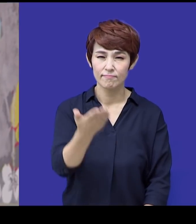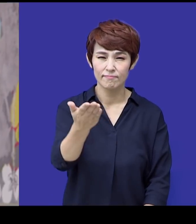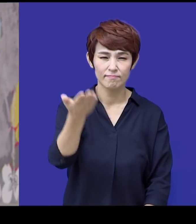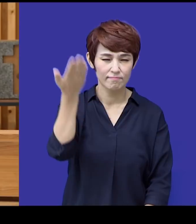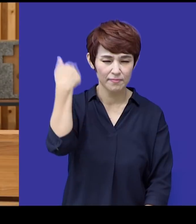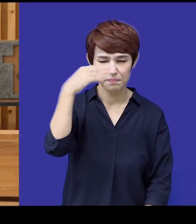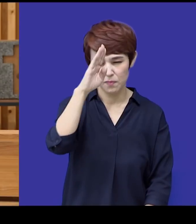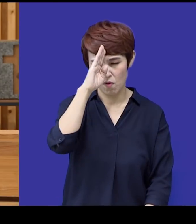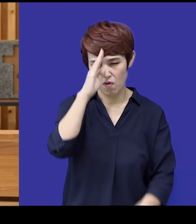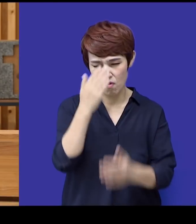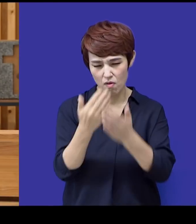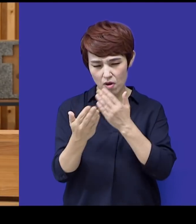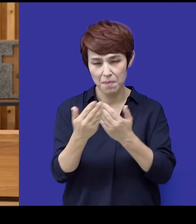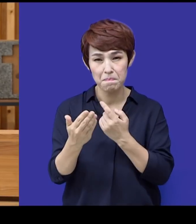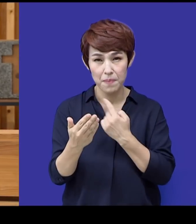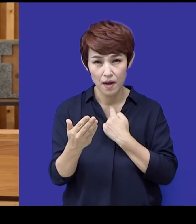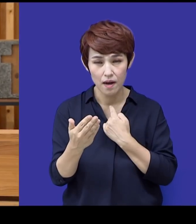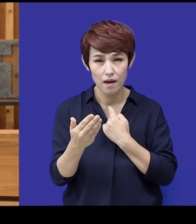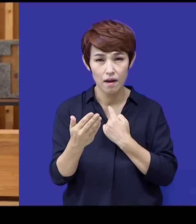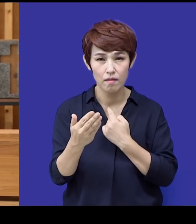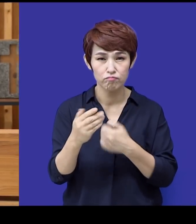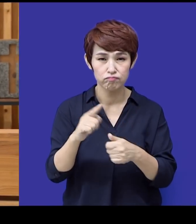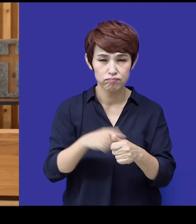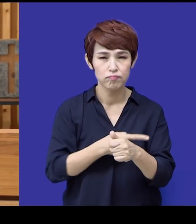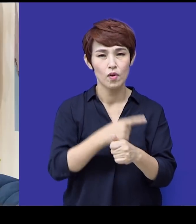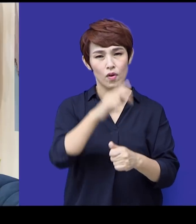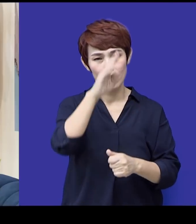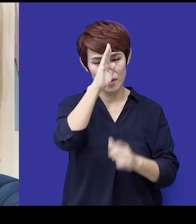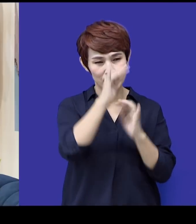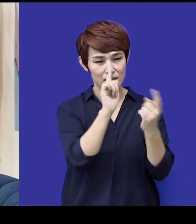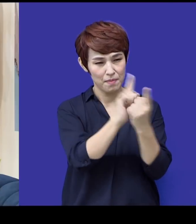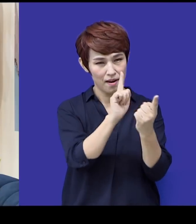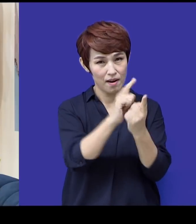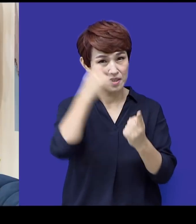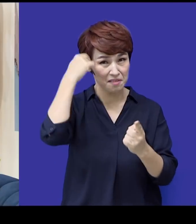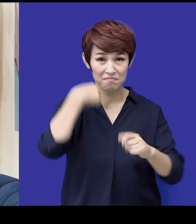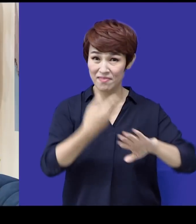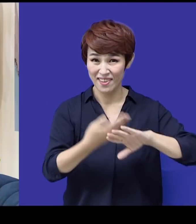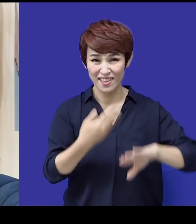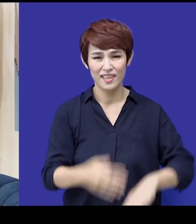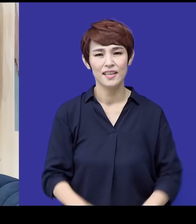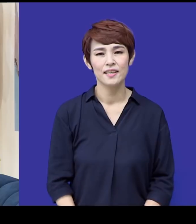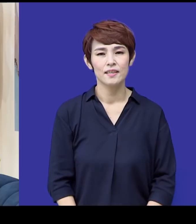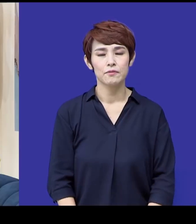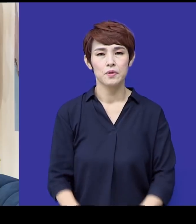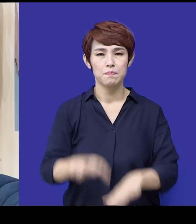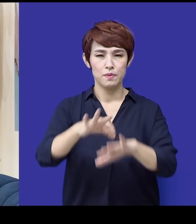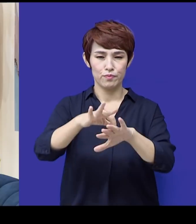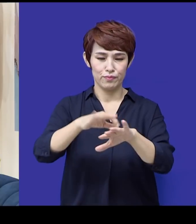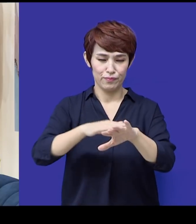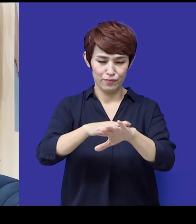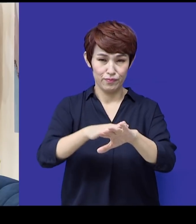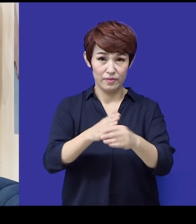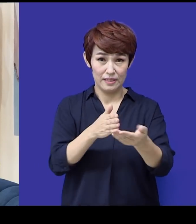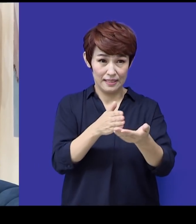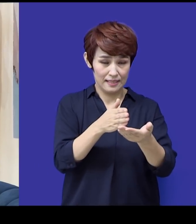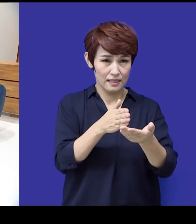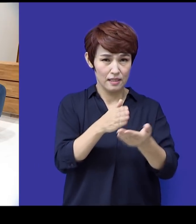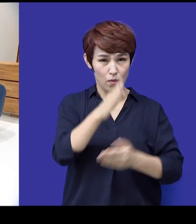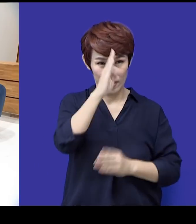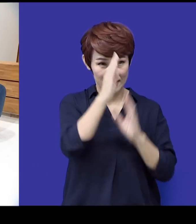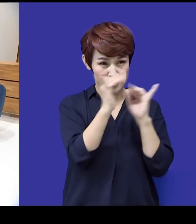아픔이 있으니까 환자들을 대하는 느낌이 다르실 것 같아요. 보통 이게 피부과 환자들이